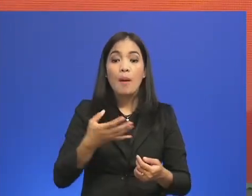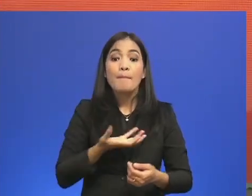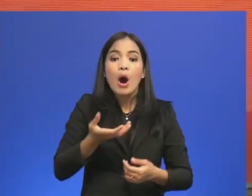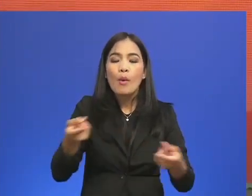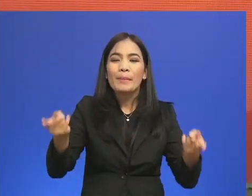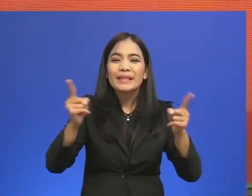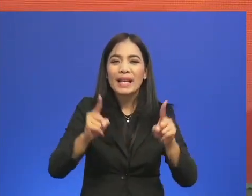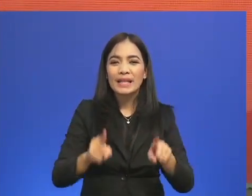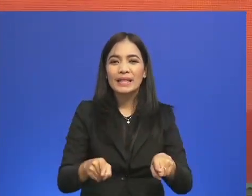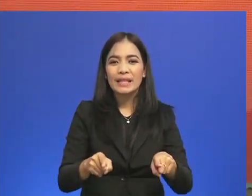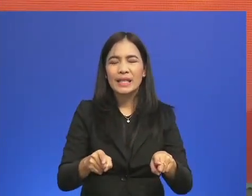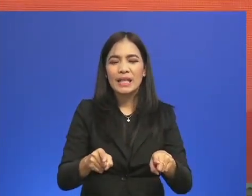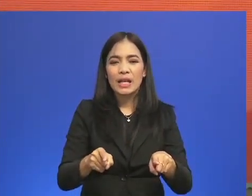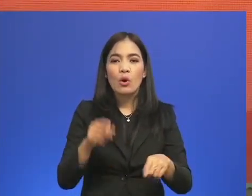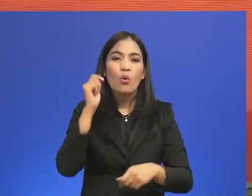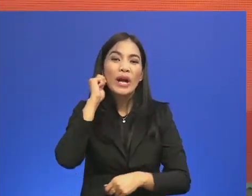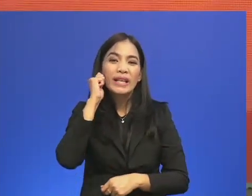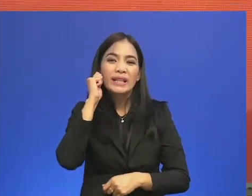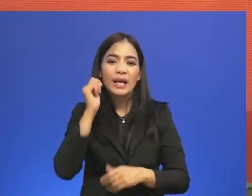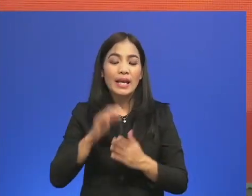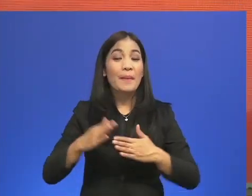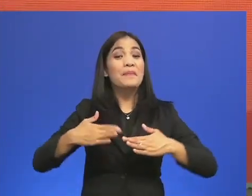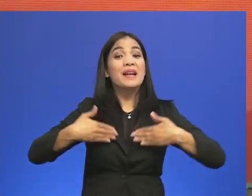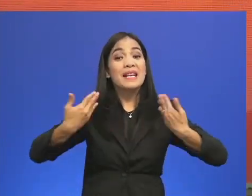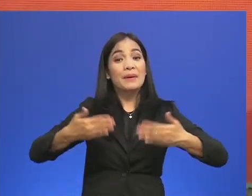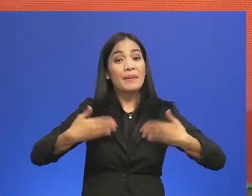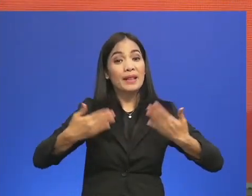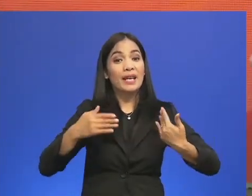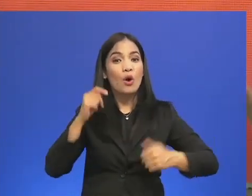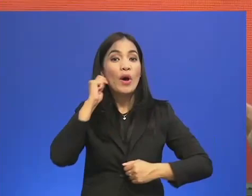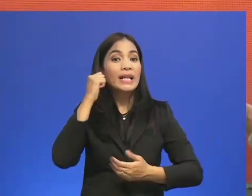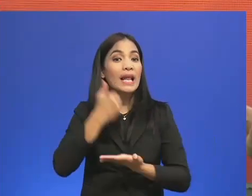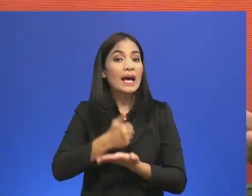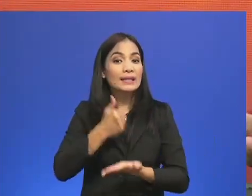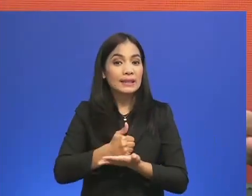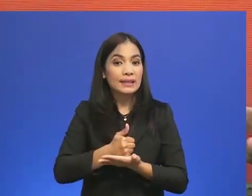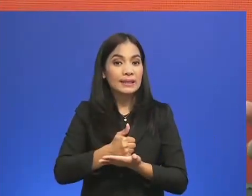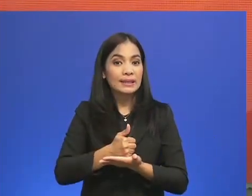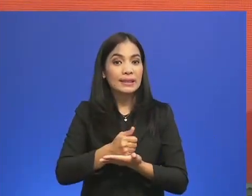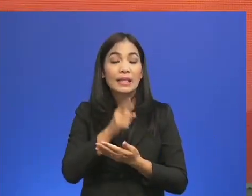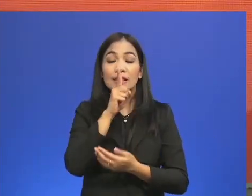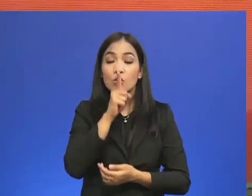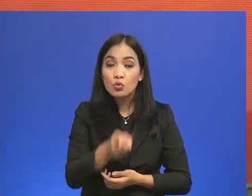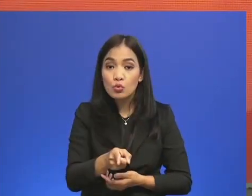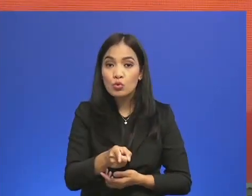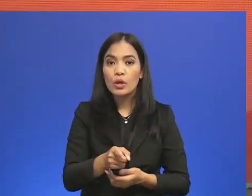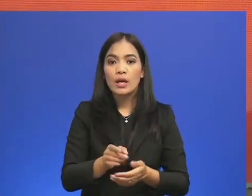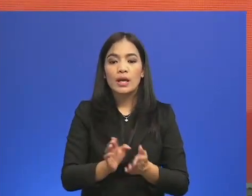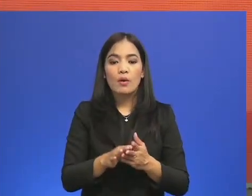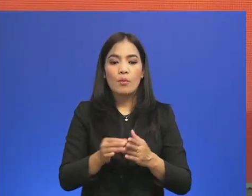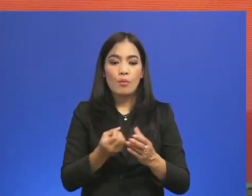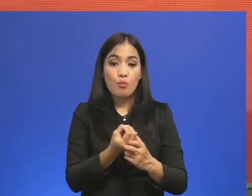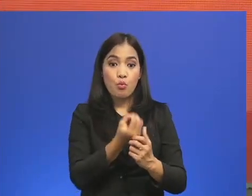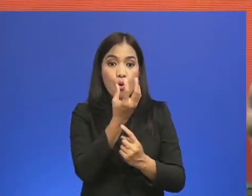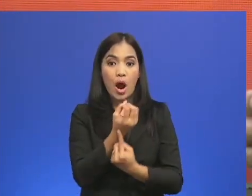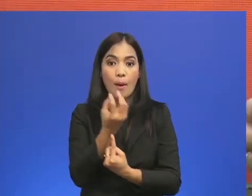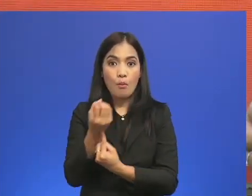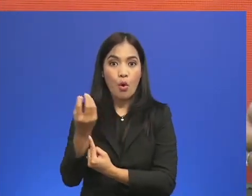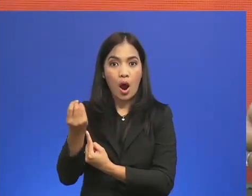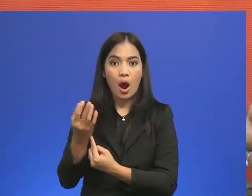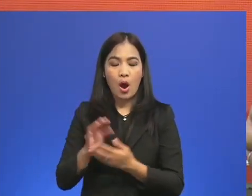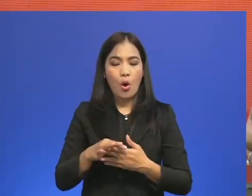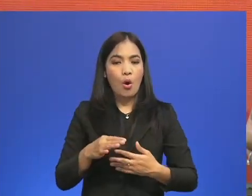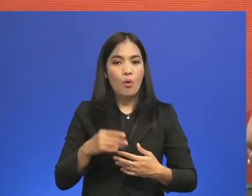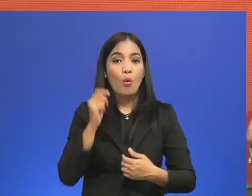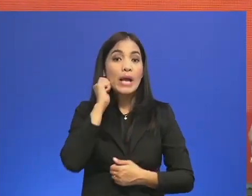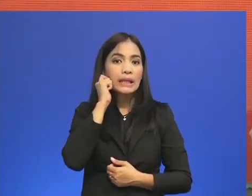wanita yang dapat menikmati kewanitaan saudara, membuat berbunga-bunga